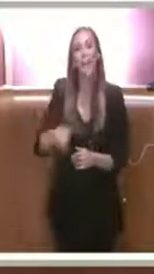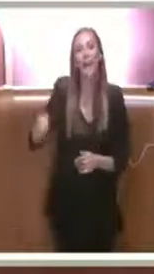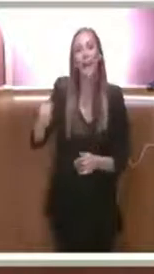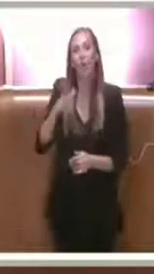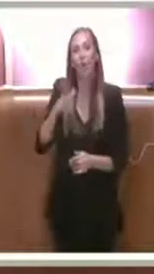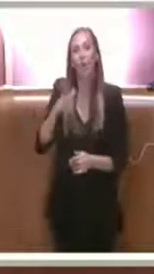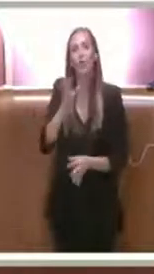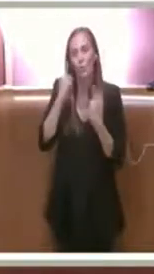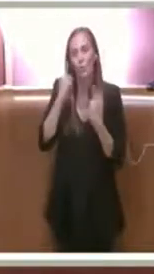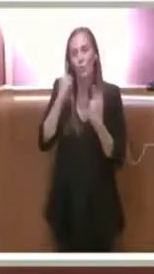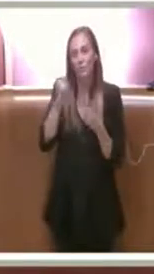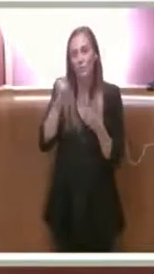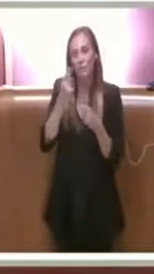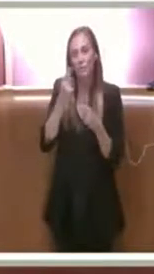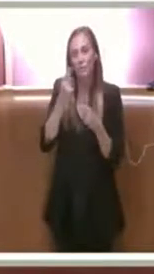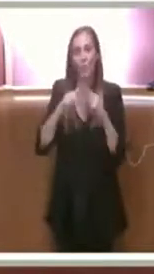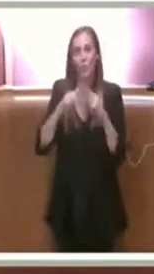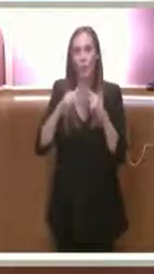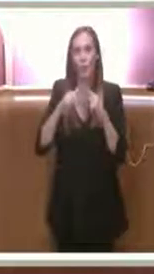discussione generale.